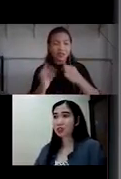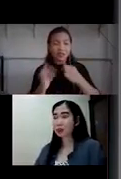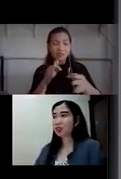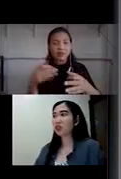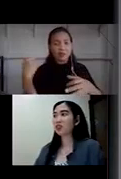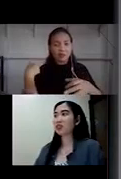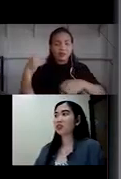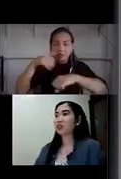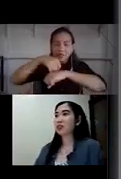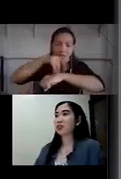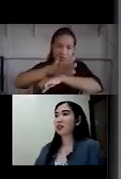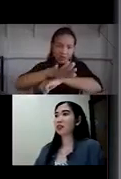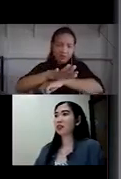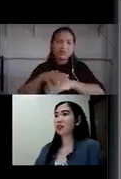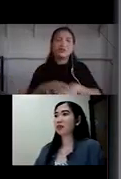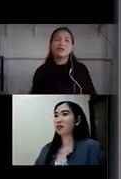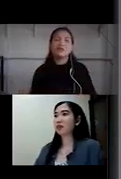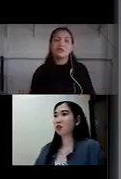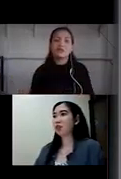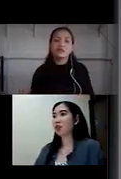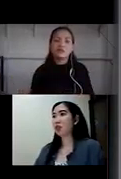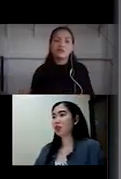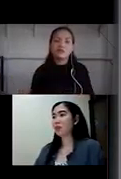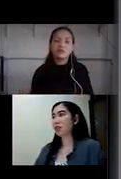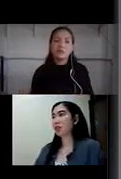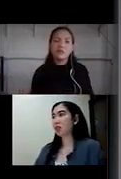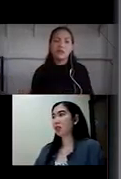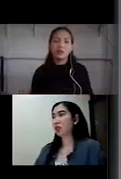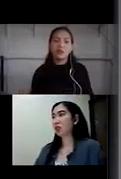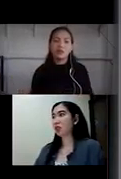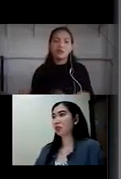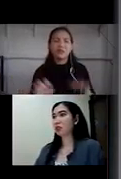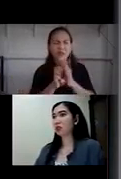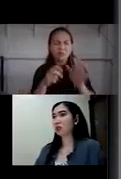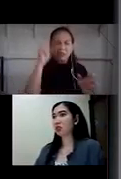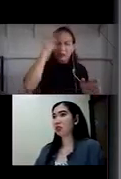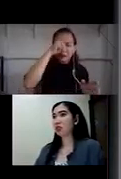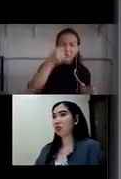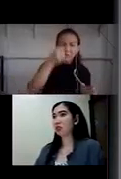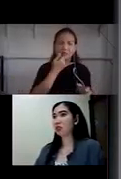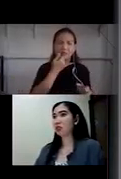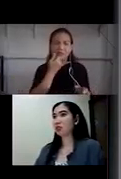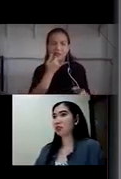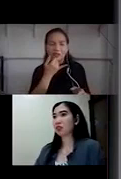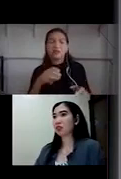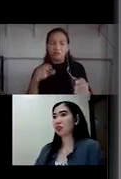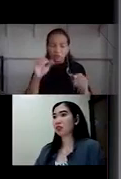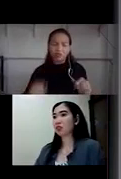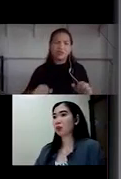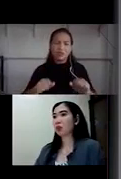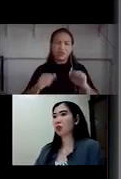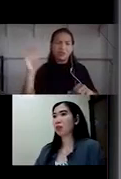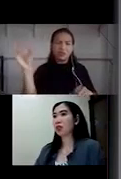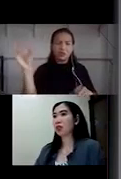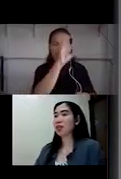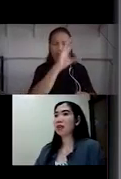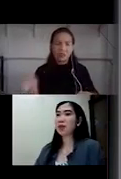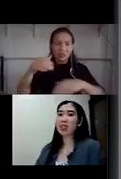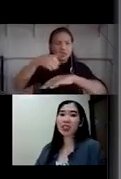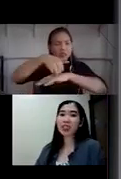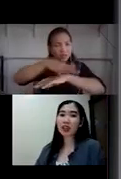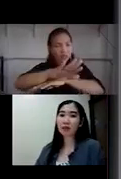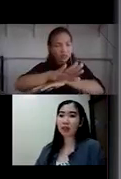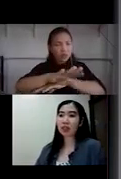nasa-send yung email nyo. Ayan. So, kunyari, ay, nagkamali ako, cancel ko na yung sending. Ayan. So, anong